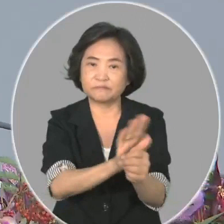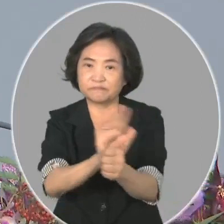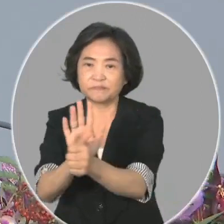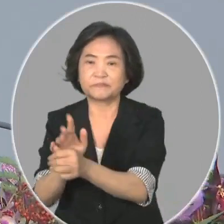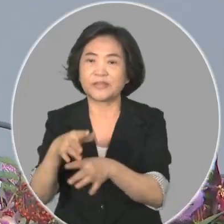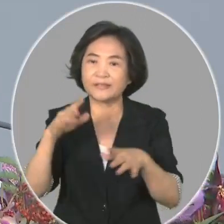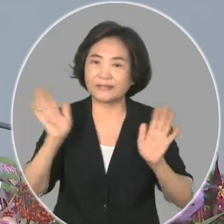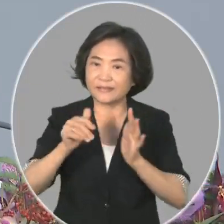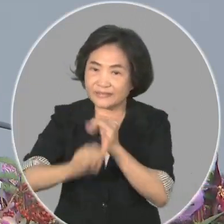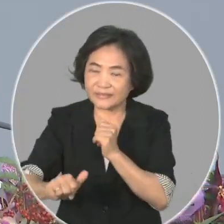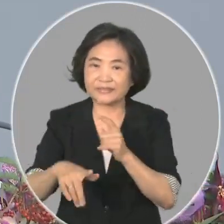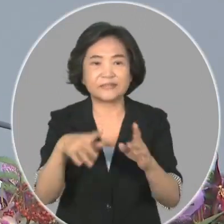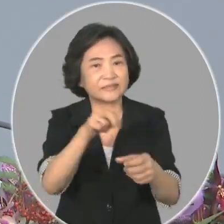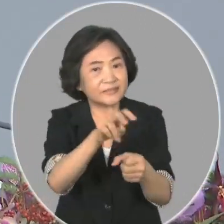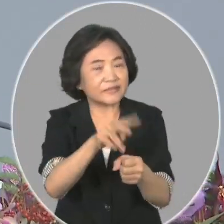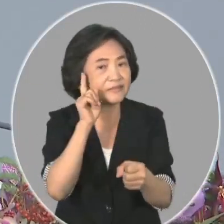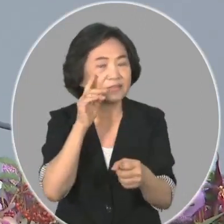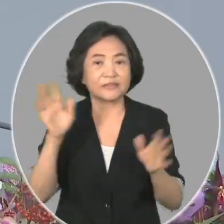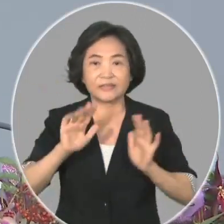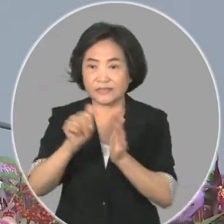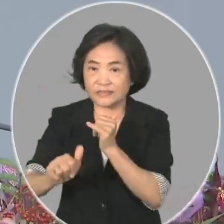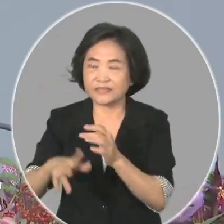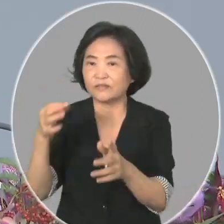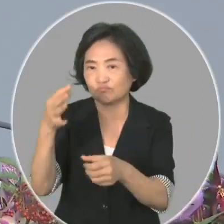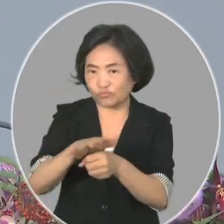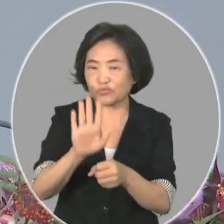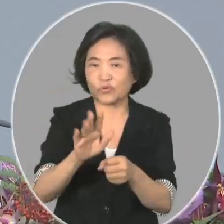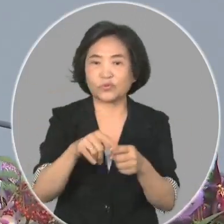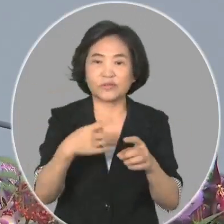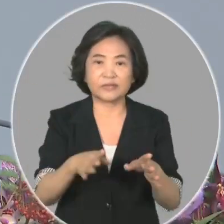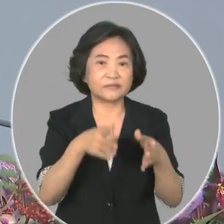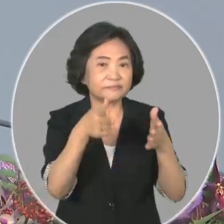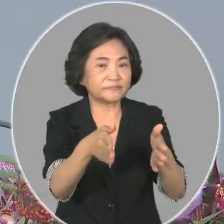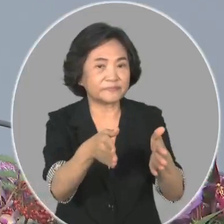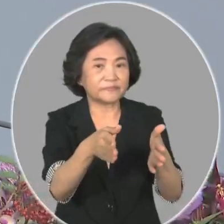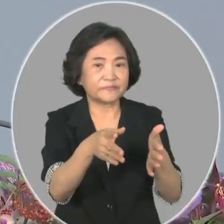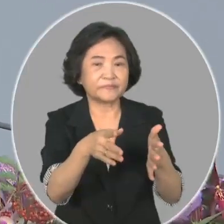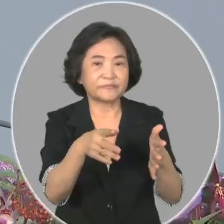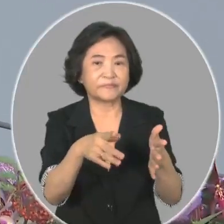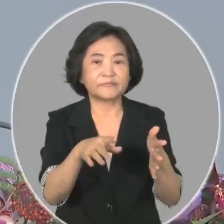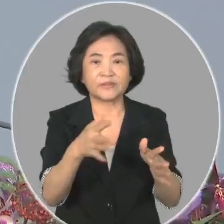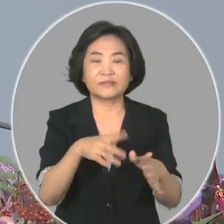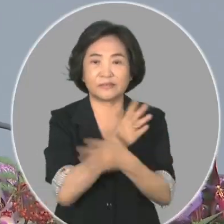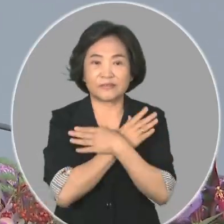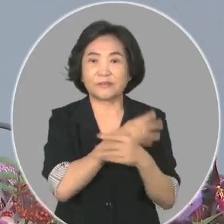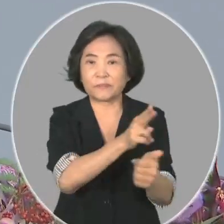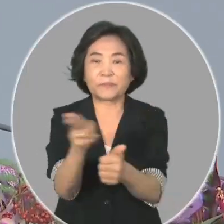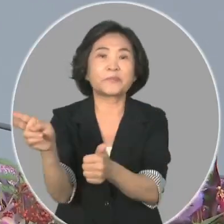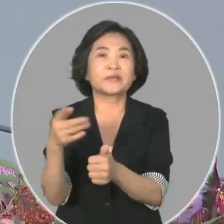养环境，提高生育补助跟育儿津贴，并且大幅增加平价幼托的名